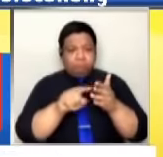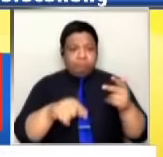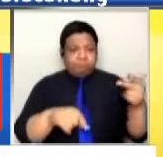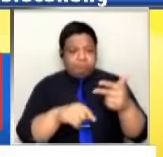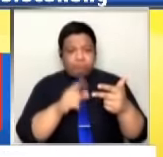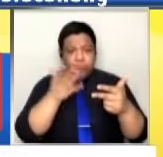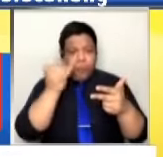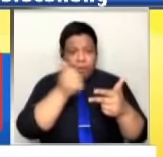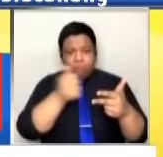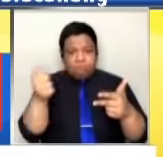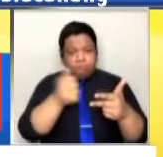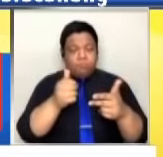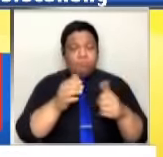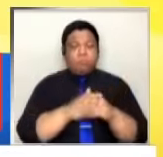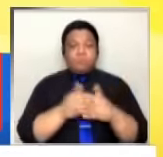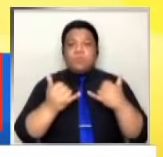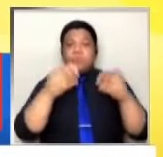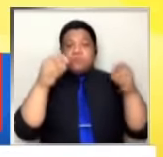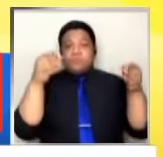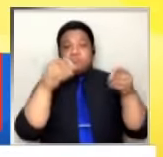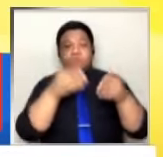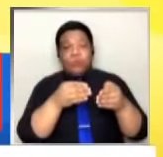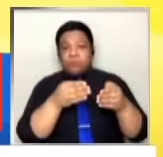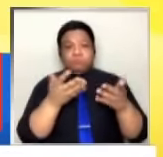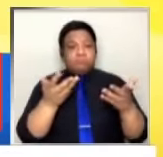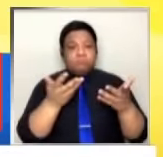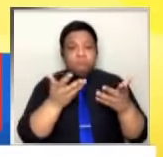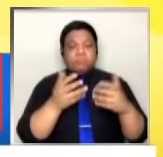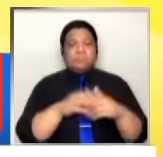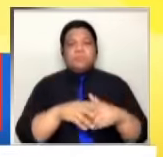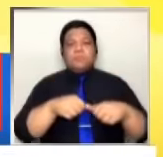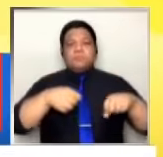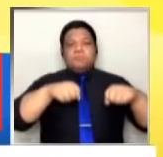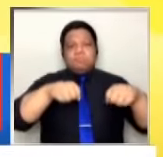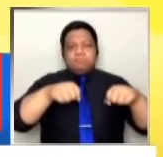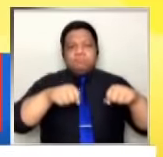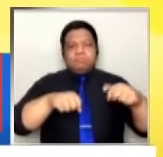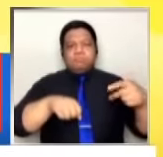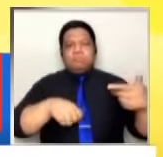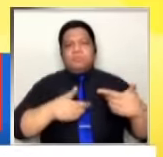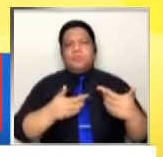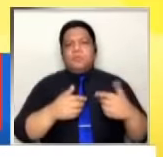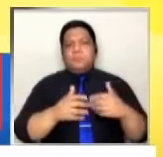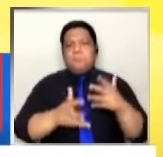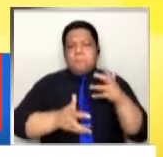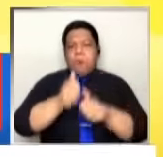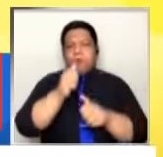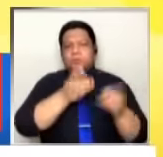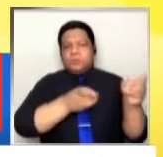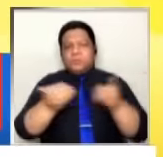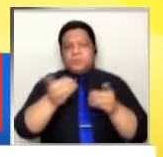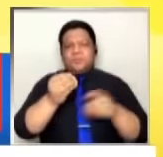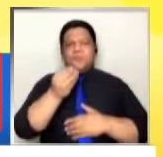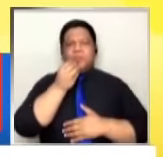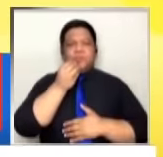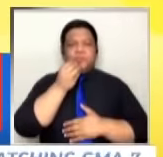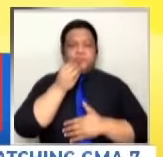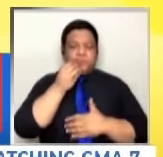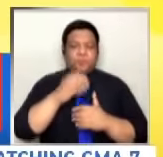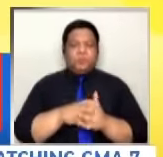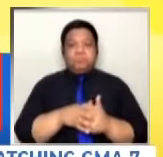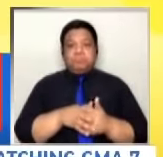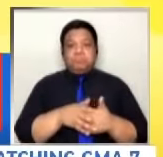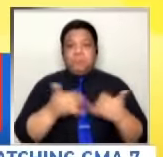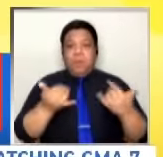naging focus ng inspeksyon ang mga rider ng motorsiklo, karamihan mga nagde-deliver ng mga pagkain. Yun nga lang dahil nagkaroon